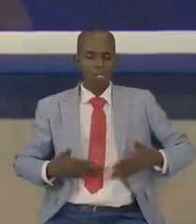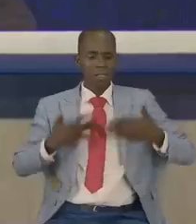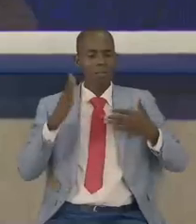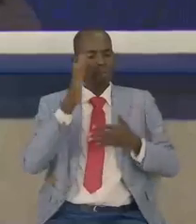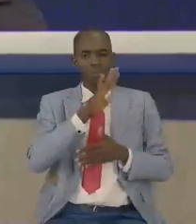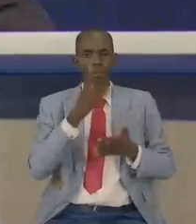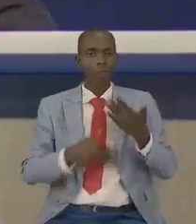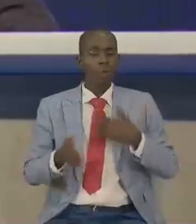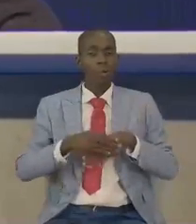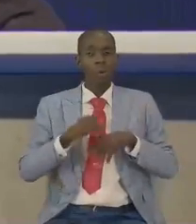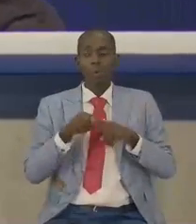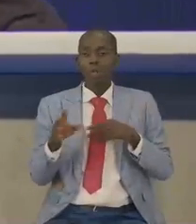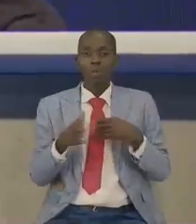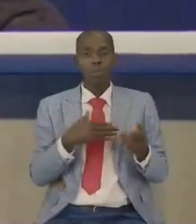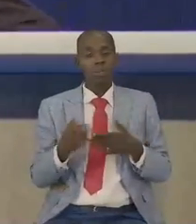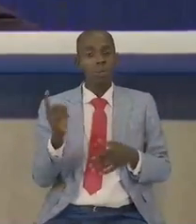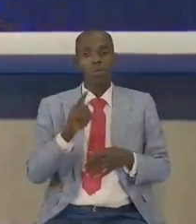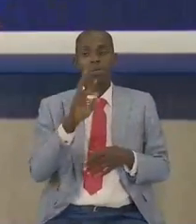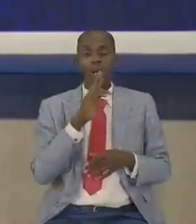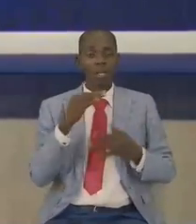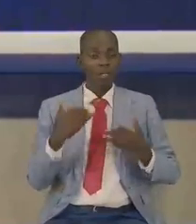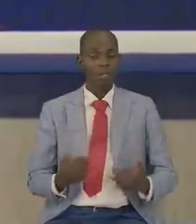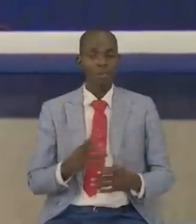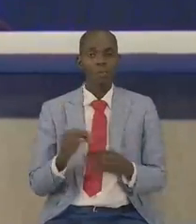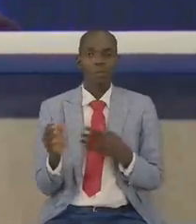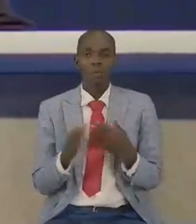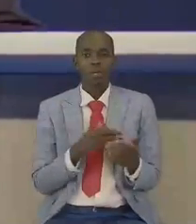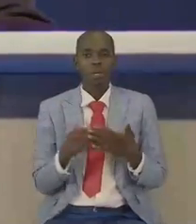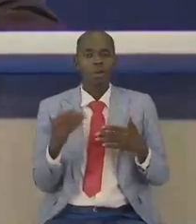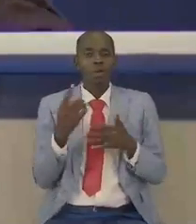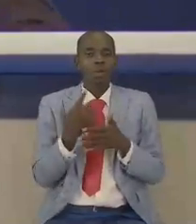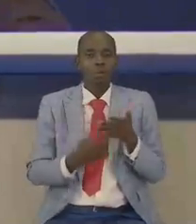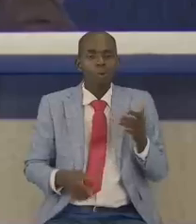peu importe là où tu es ce soir, et peu importe